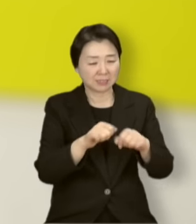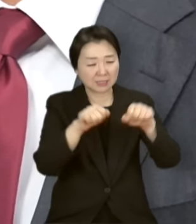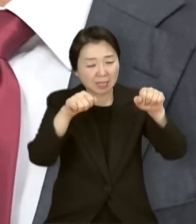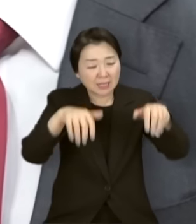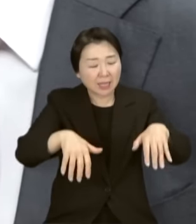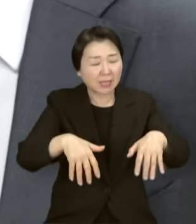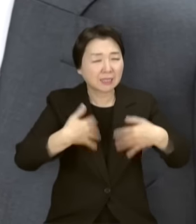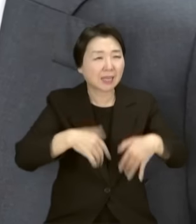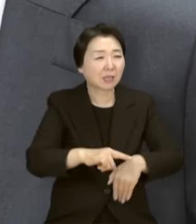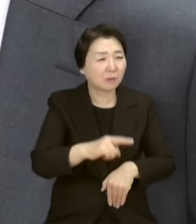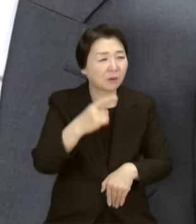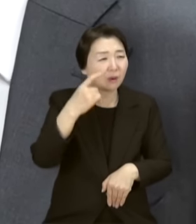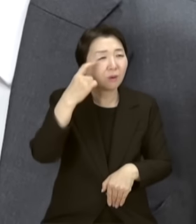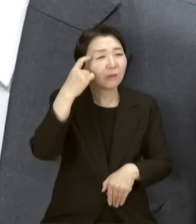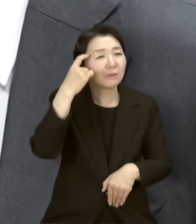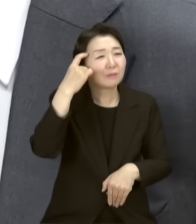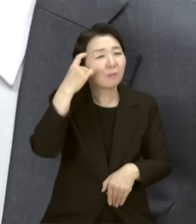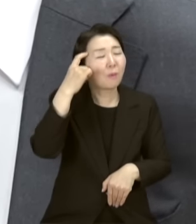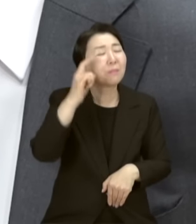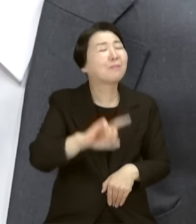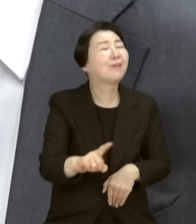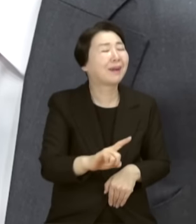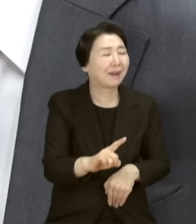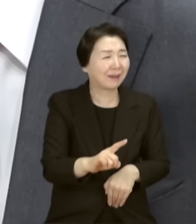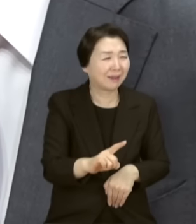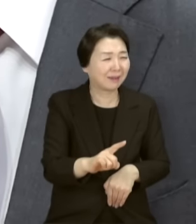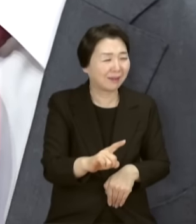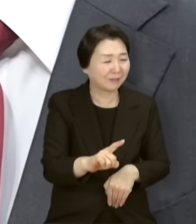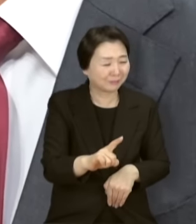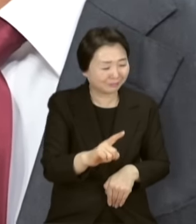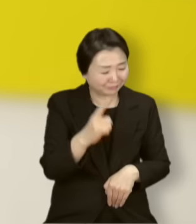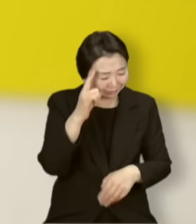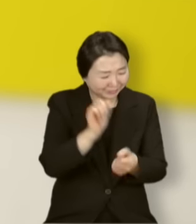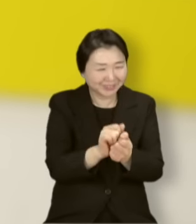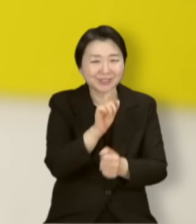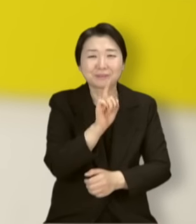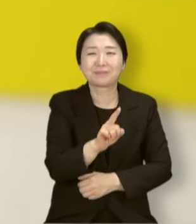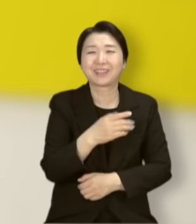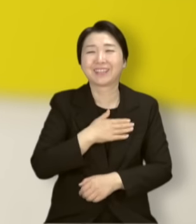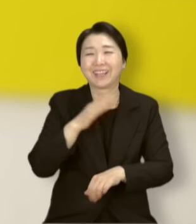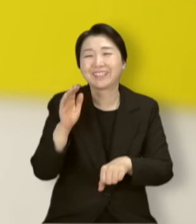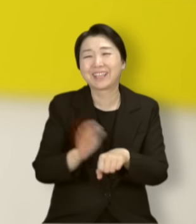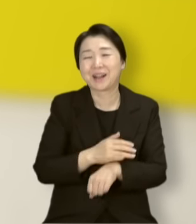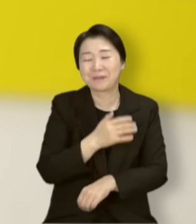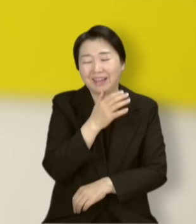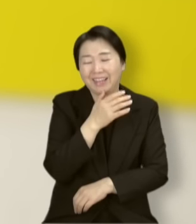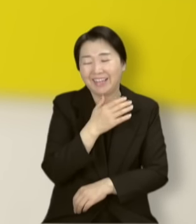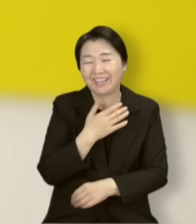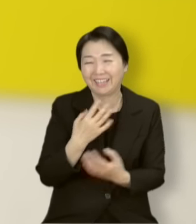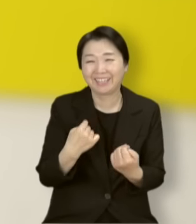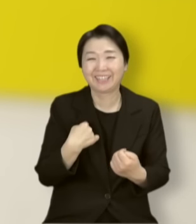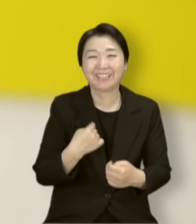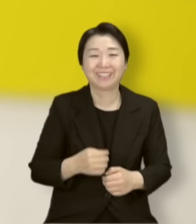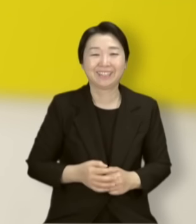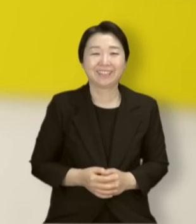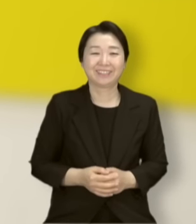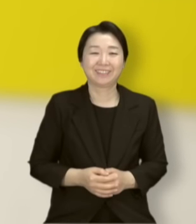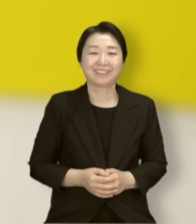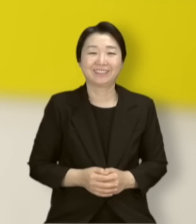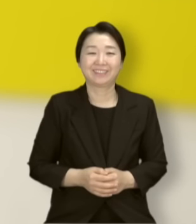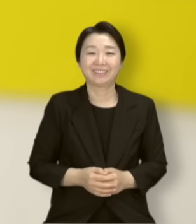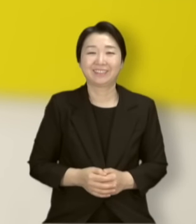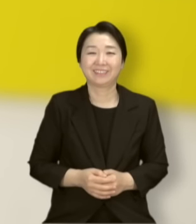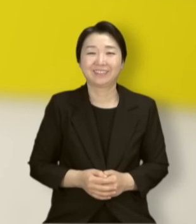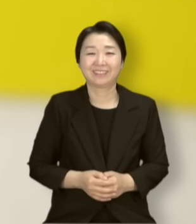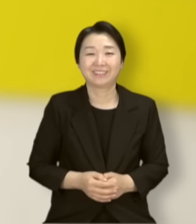다니냐. 아이고 이거 상처내는데. 그러니까요. 네. 그러니까 참 잘못한 게 많죠. 네. 근데 하나 되게